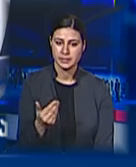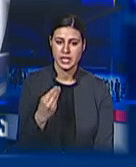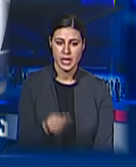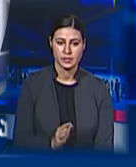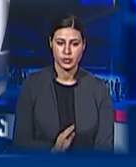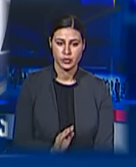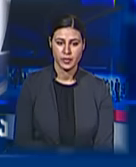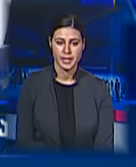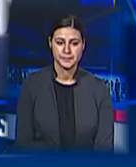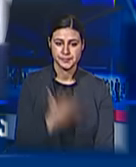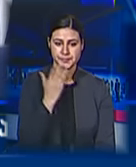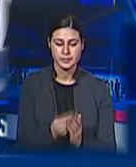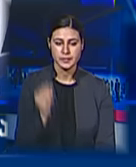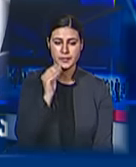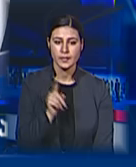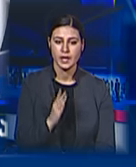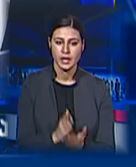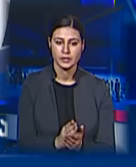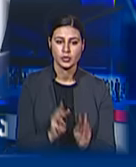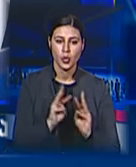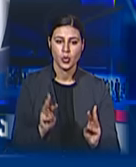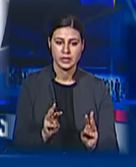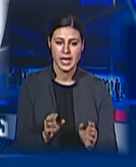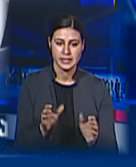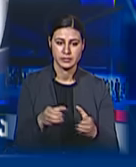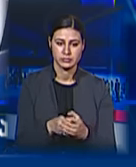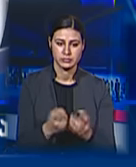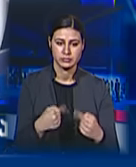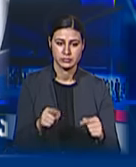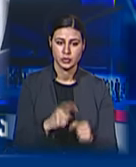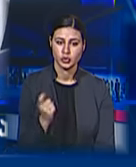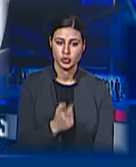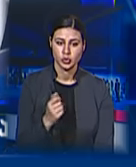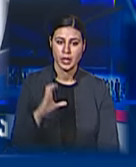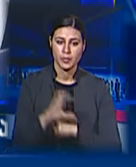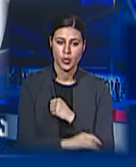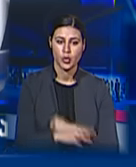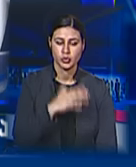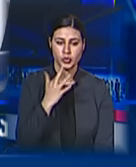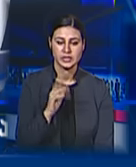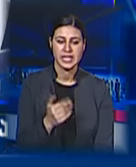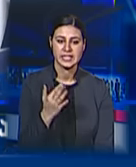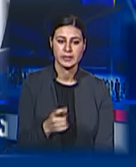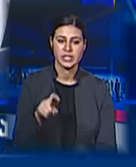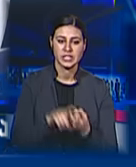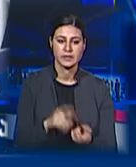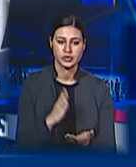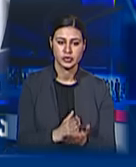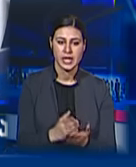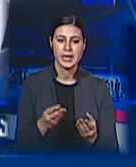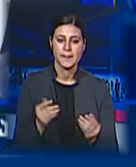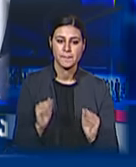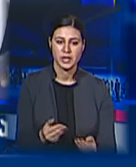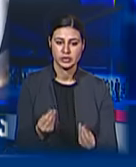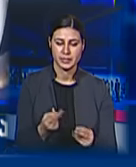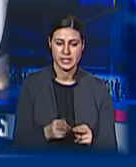მოეთხოვება. თქვენი აზრით, რამ გამოიწვია ონლაინ სესხების გამცემი კომპანიების სიჭარბე ბოლო დროს და რამდენად კავშირშია მიკროსაფინანსოებთან